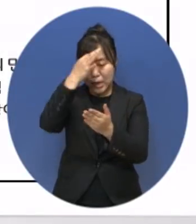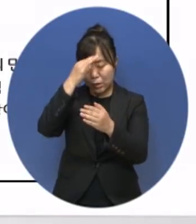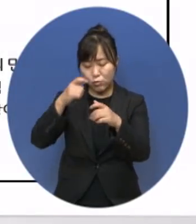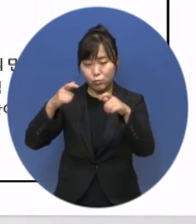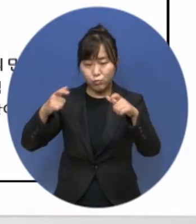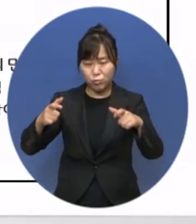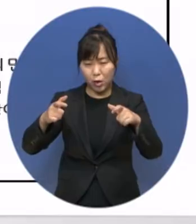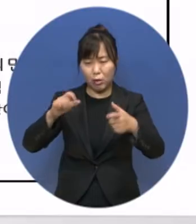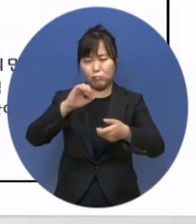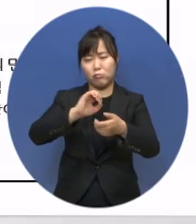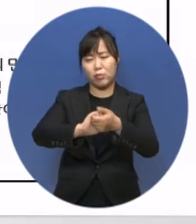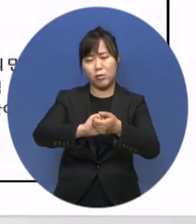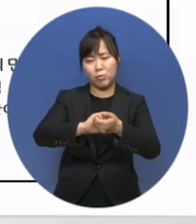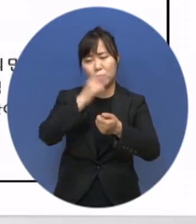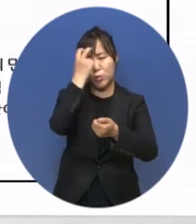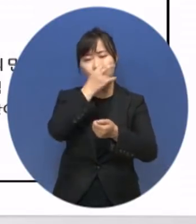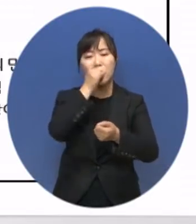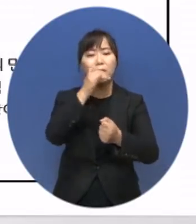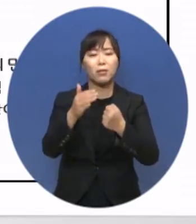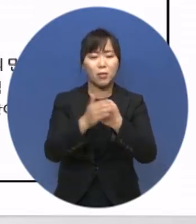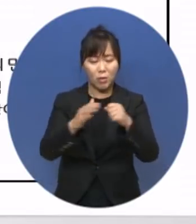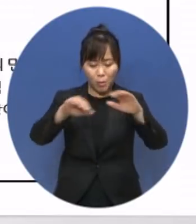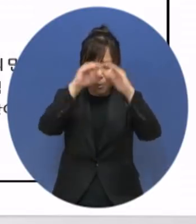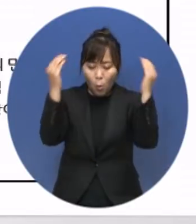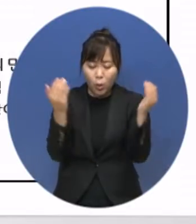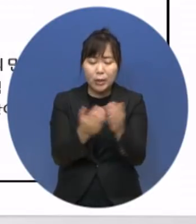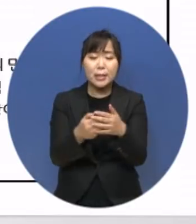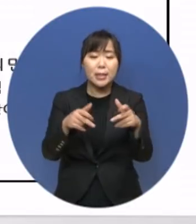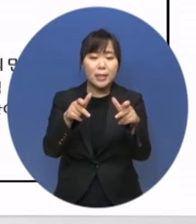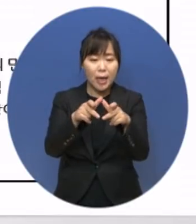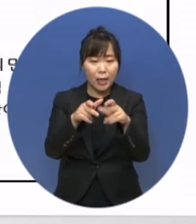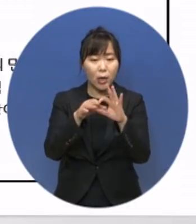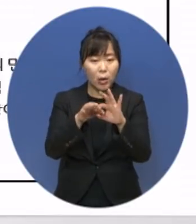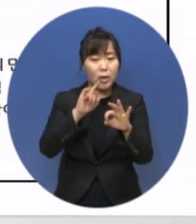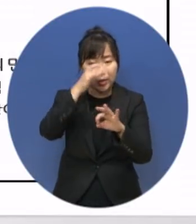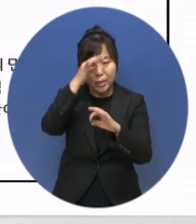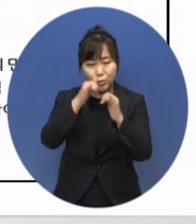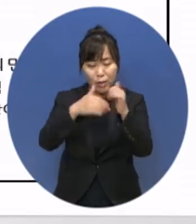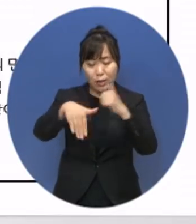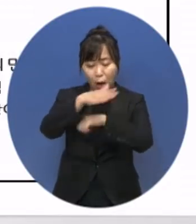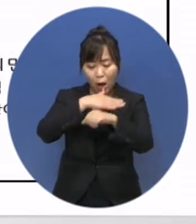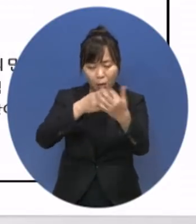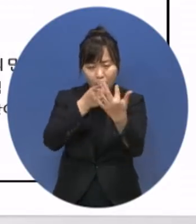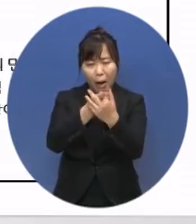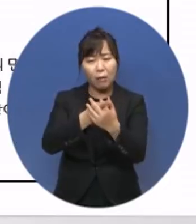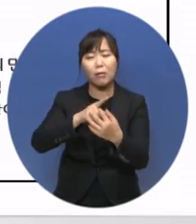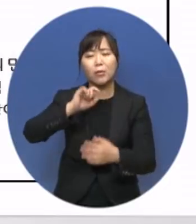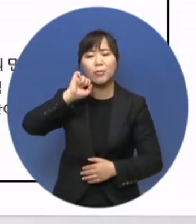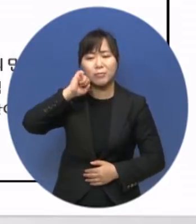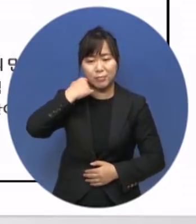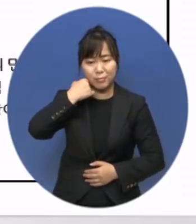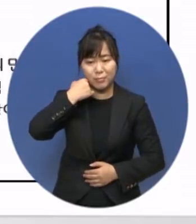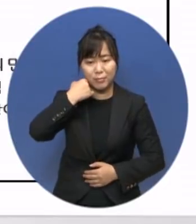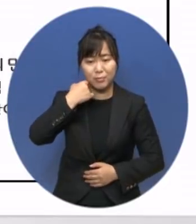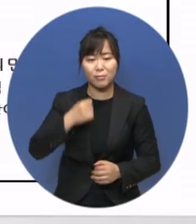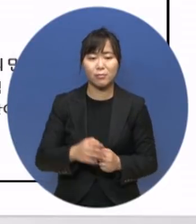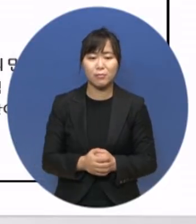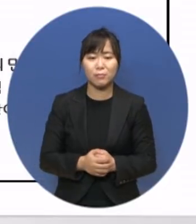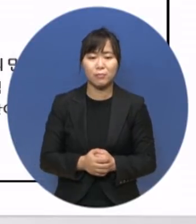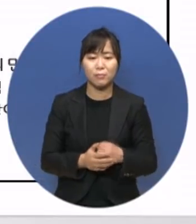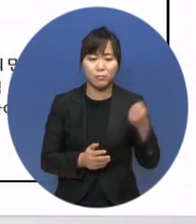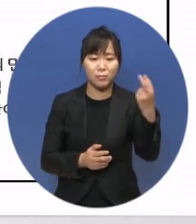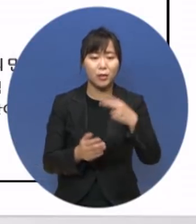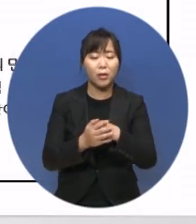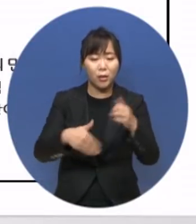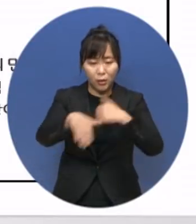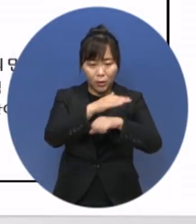분야에 국한돼서 조사되어 있기 때문에 모든 장애인들에 대한 예술인들에 대한 실태를 파악하기에는 어렵고, 그 다음에